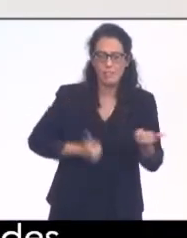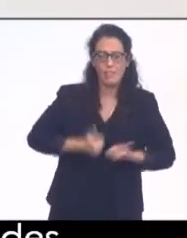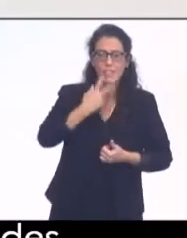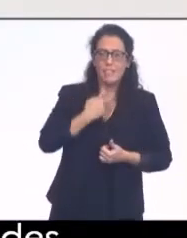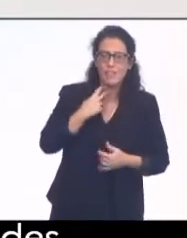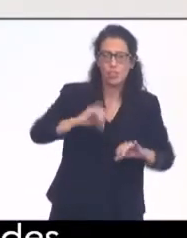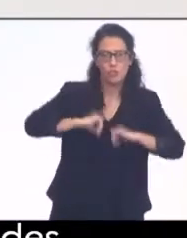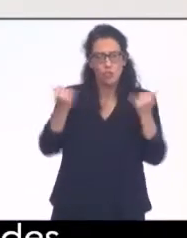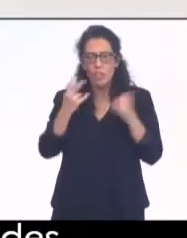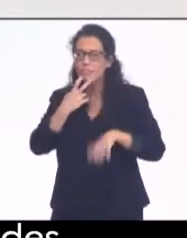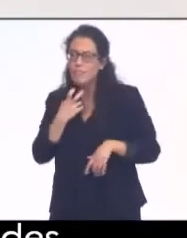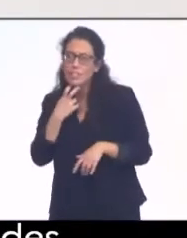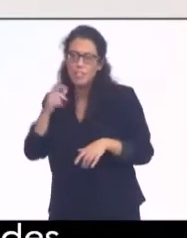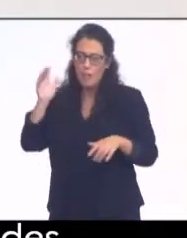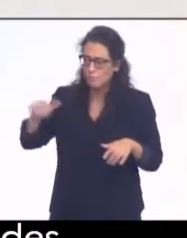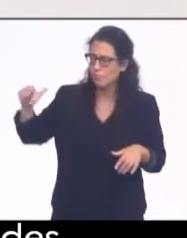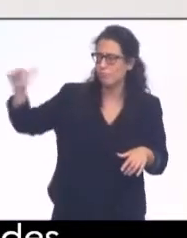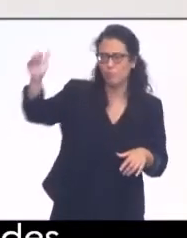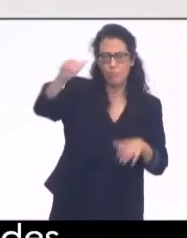sûr, contre l'isolement et